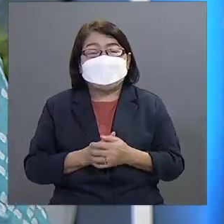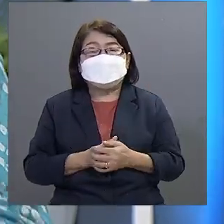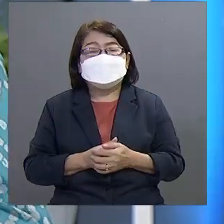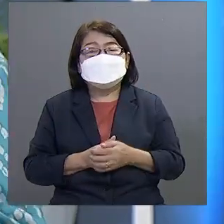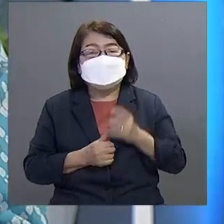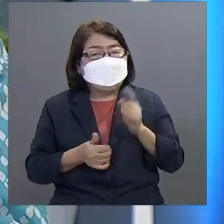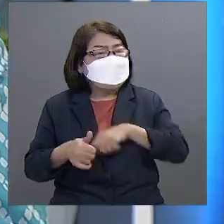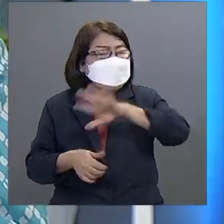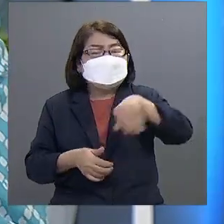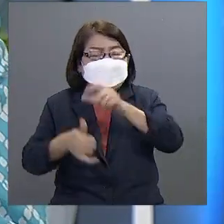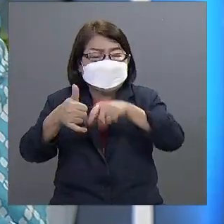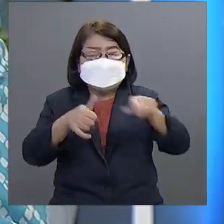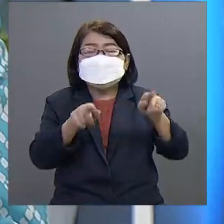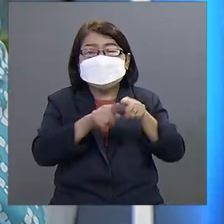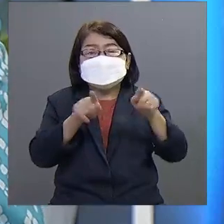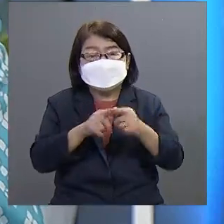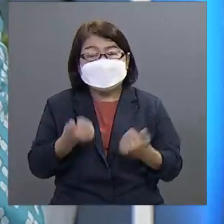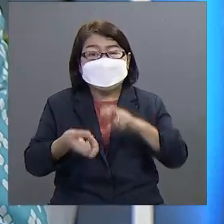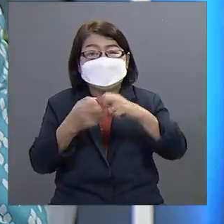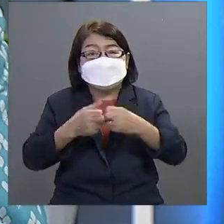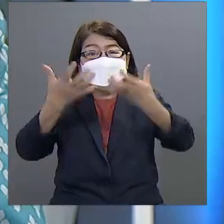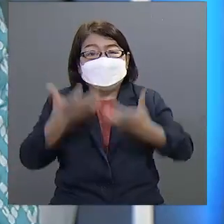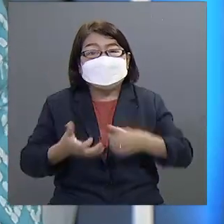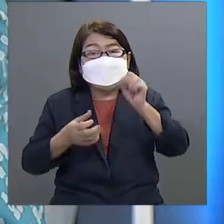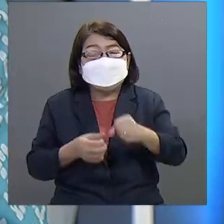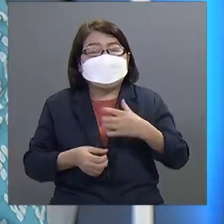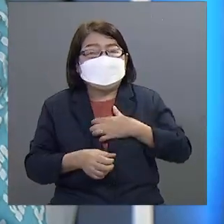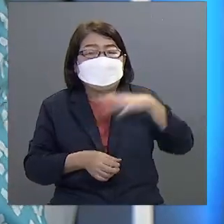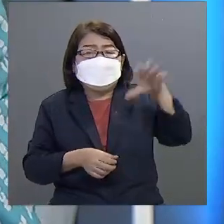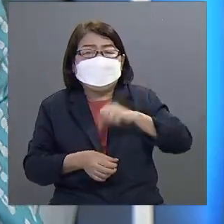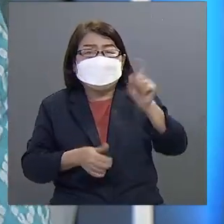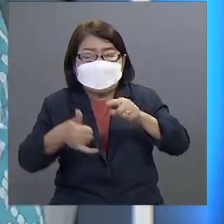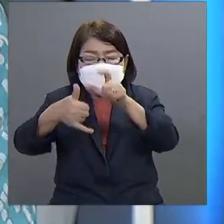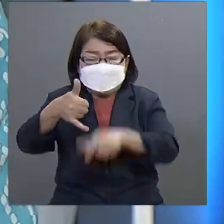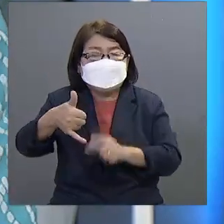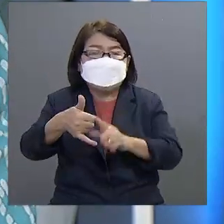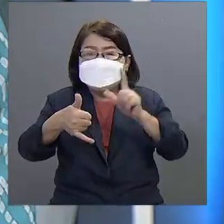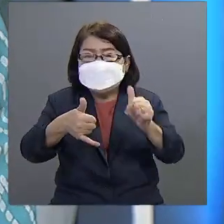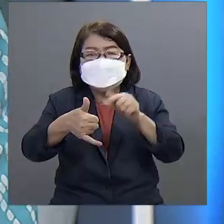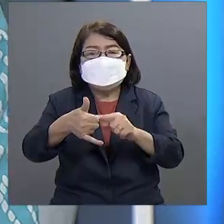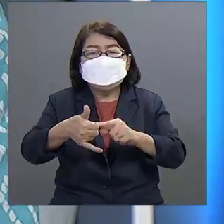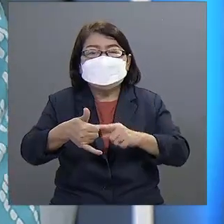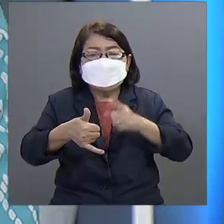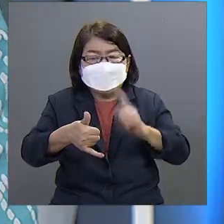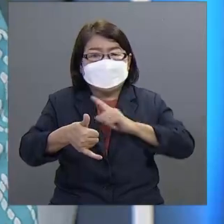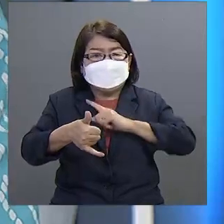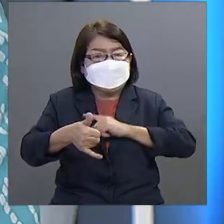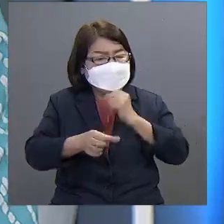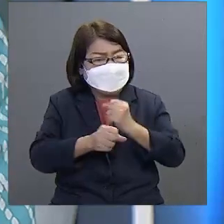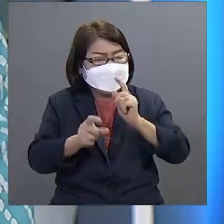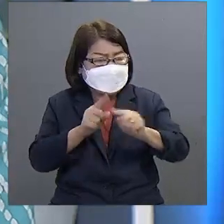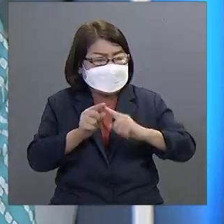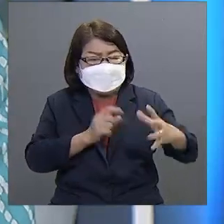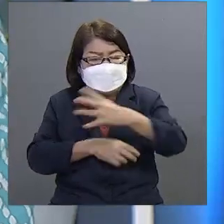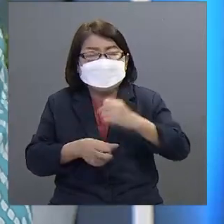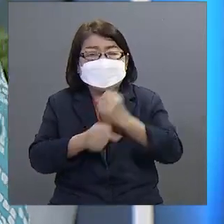ในเมื่อมีวิกฤตที่เข้ามานะครับเราอยากได้แรงงานที่เรียกเรียนที่สุดแปลว่าทำได้คนหนึ่งทำได้หลายอย่างนะคร ับ ไม่ใช่แค่ทำหน้า